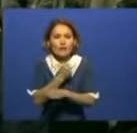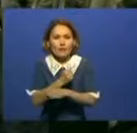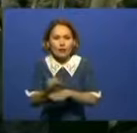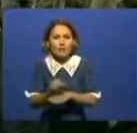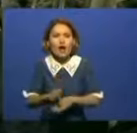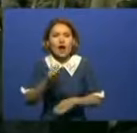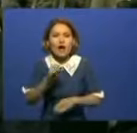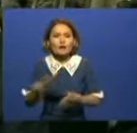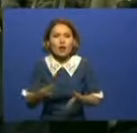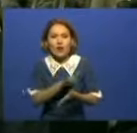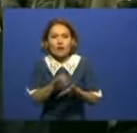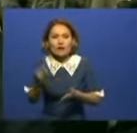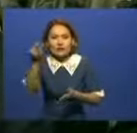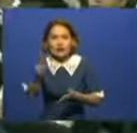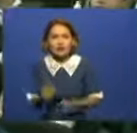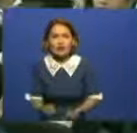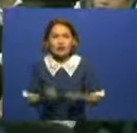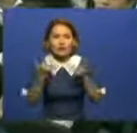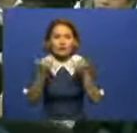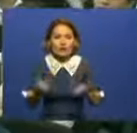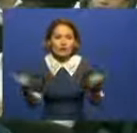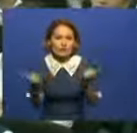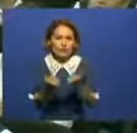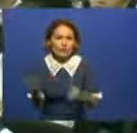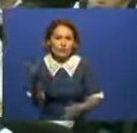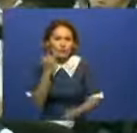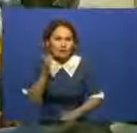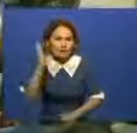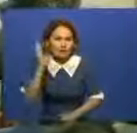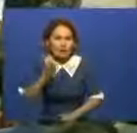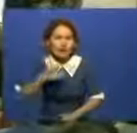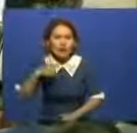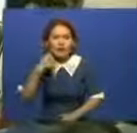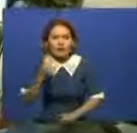атыраулықтардың қадірлі қонағына айналған. Арыстанбек кенже, Әзілхан Уақитов, Атырау облысынан.